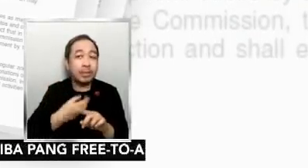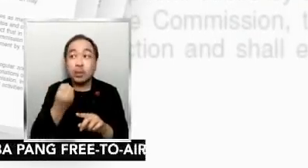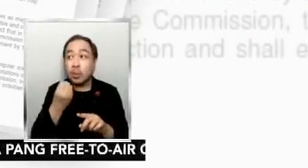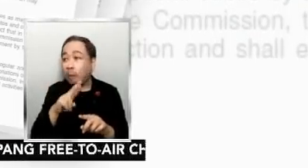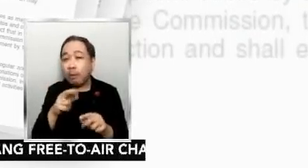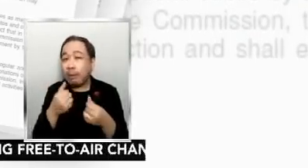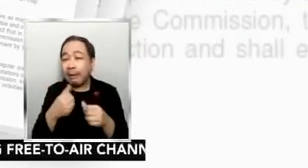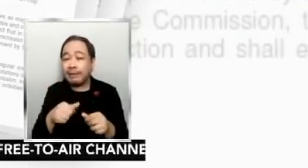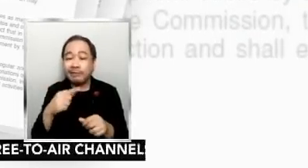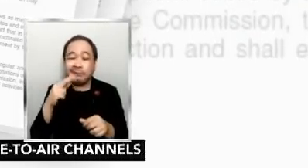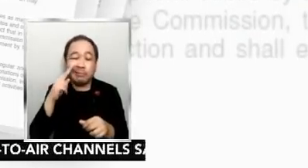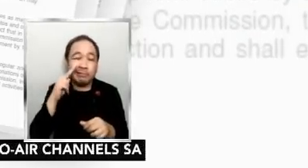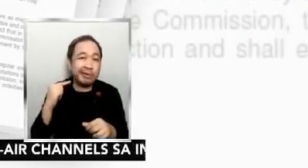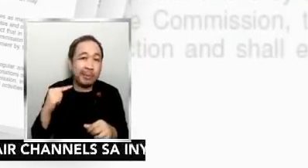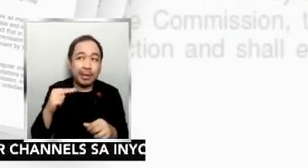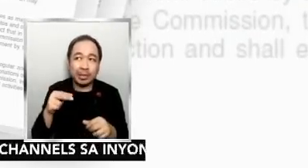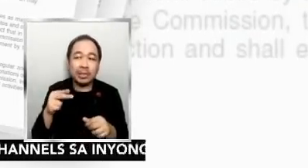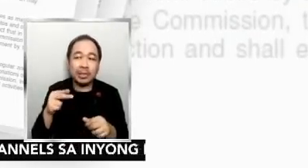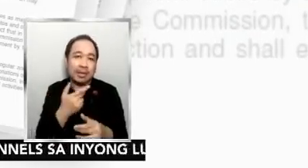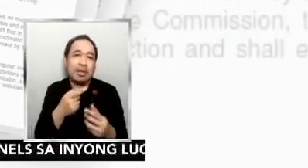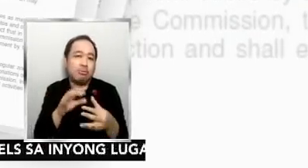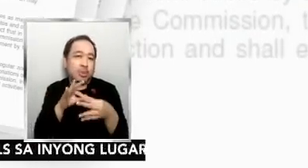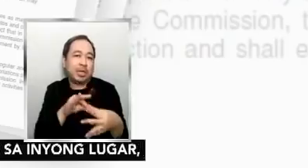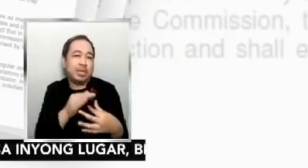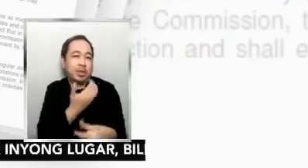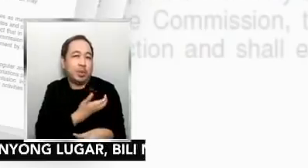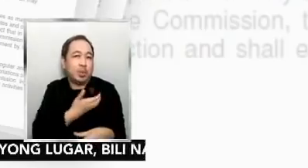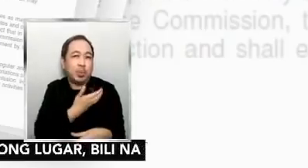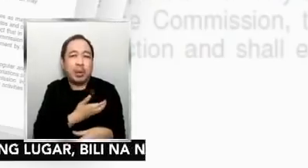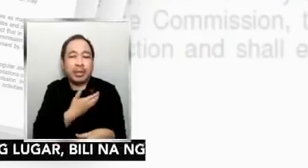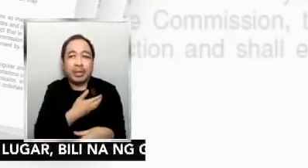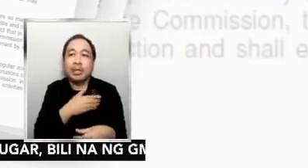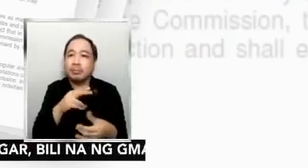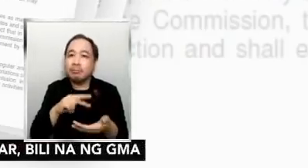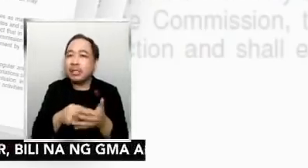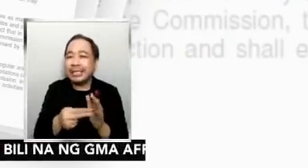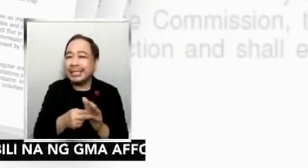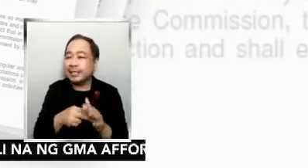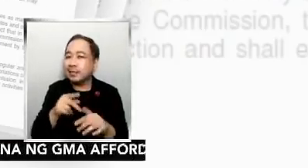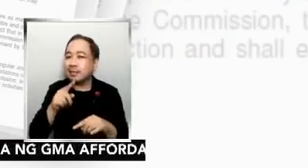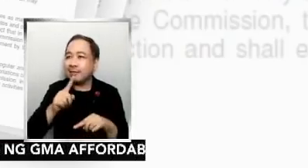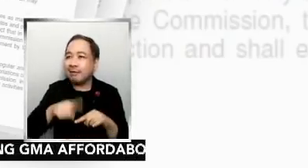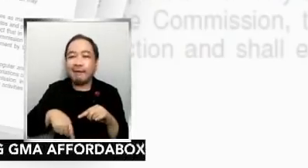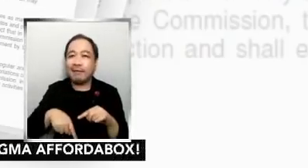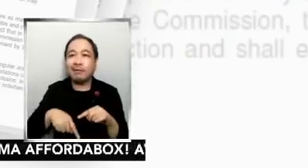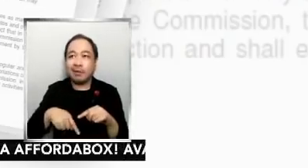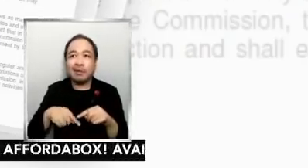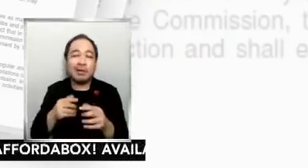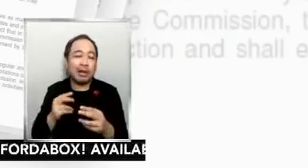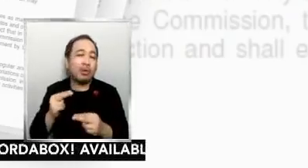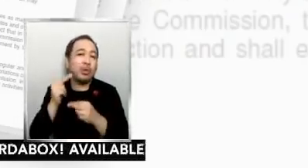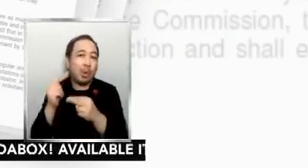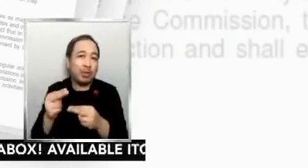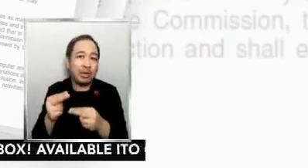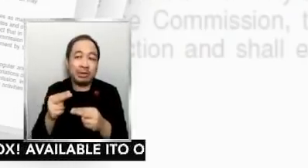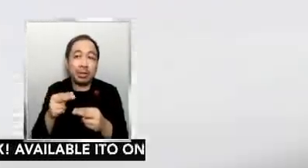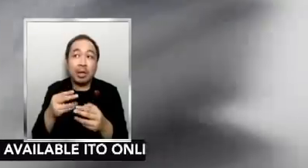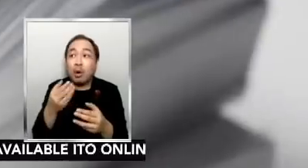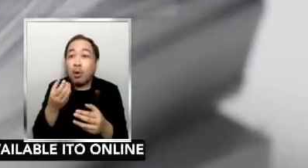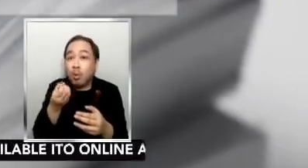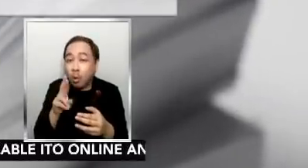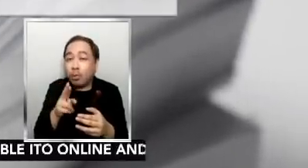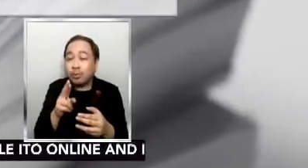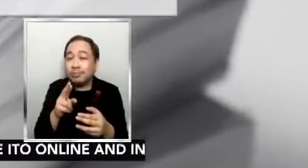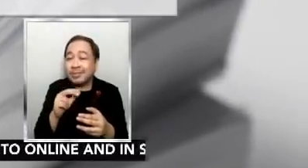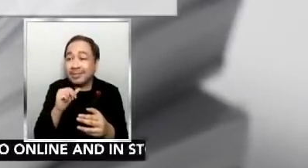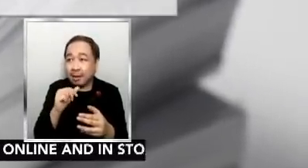turpitude, diskwalipikado maging kandidato at humawak ng pwesto, maliban na lamang kung siya ay binigyan ng pardon o amnesty. Ang